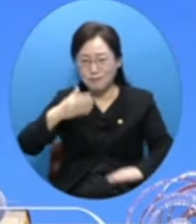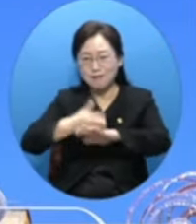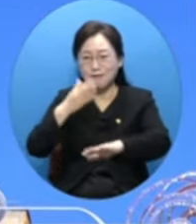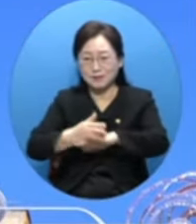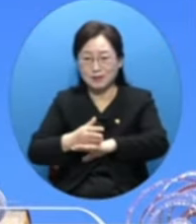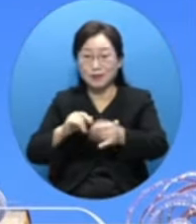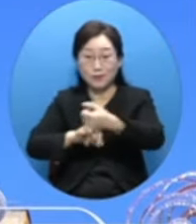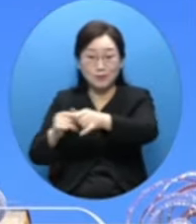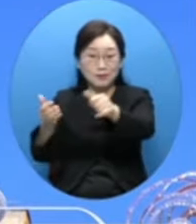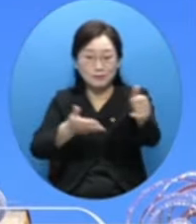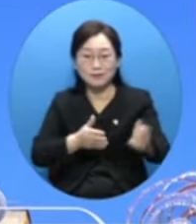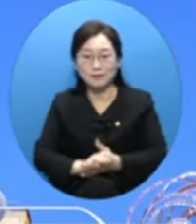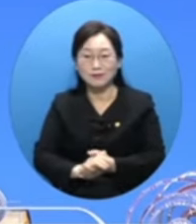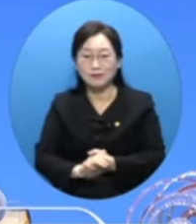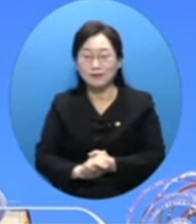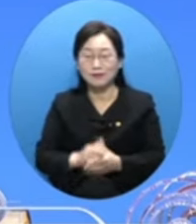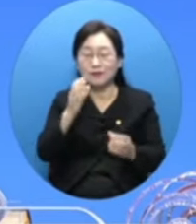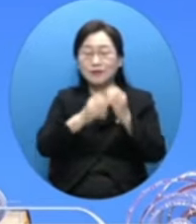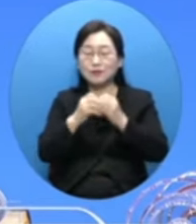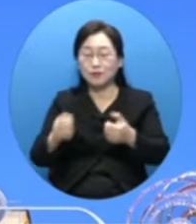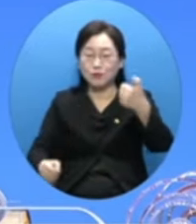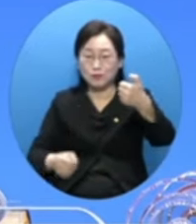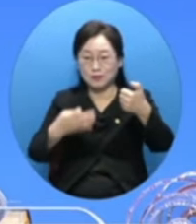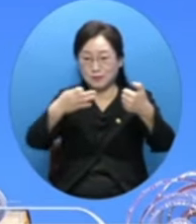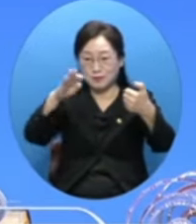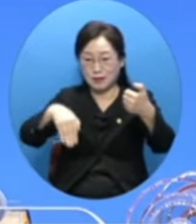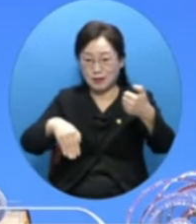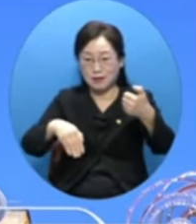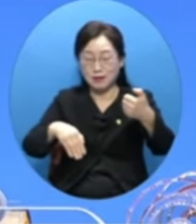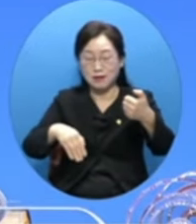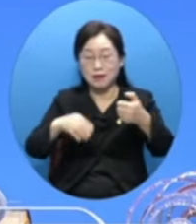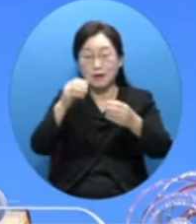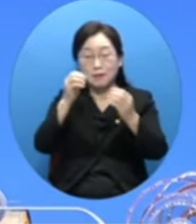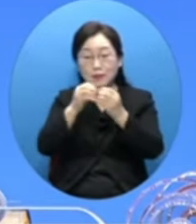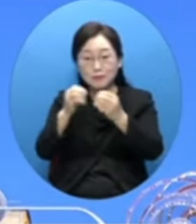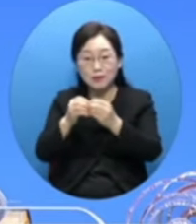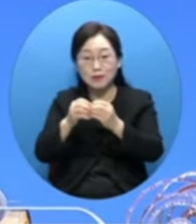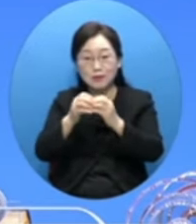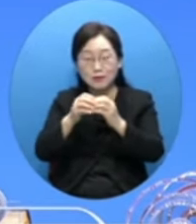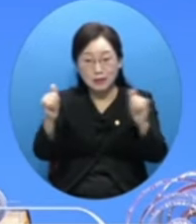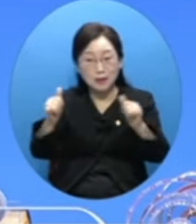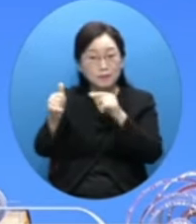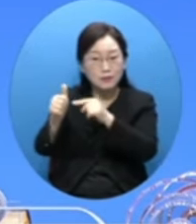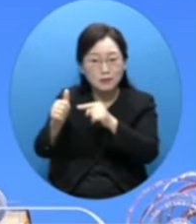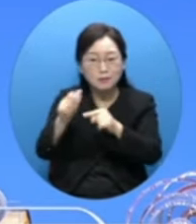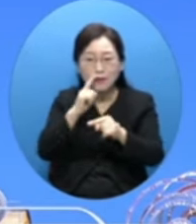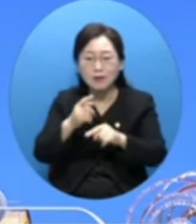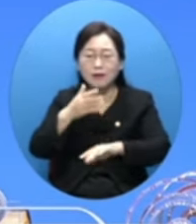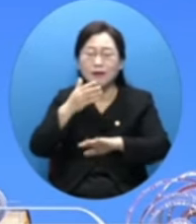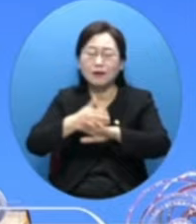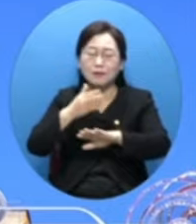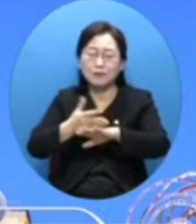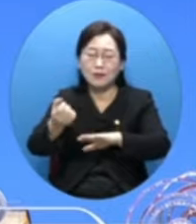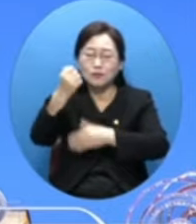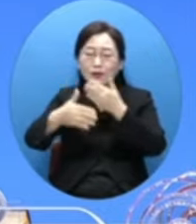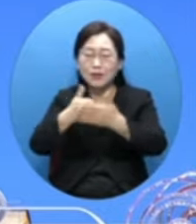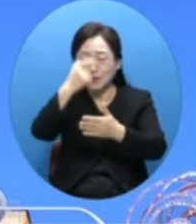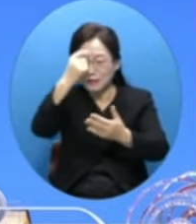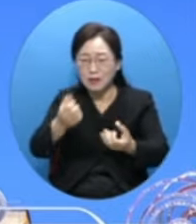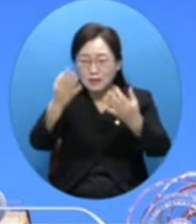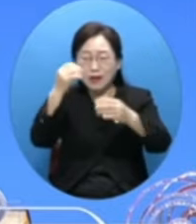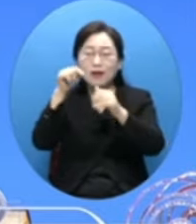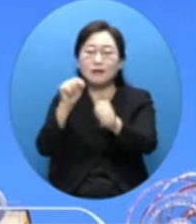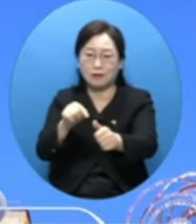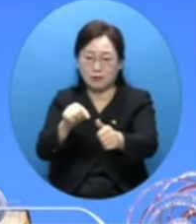되기를 바랍니다. 시편 50편 14절의 시편 기자는 감사로 하나님께 제사를 드리라고 우리에게 말씀하고 있습니다. 우리는